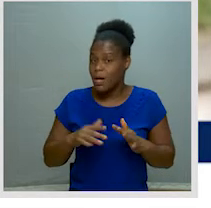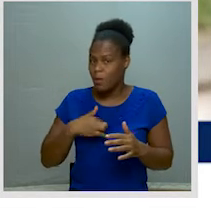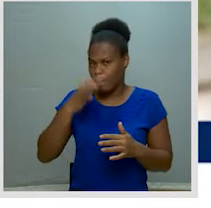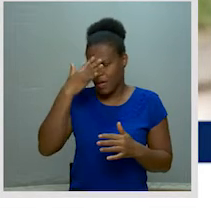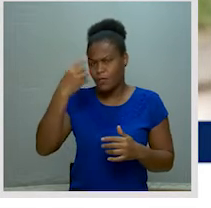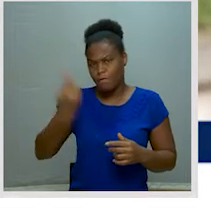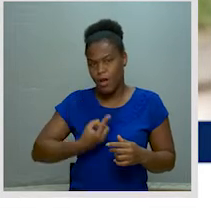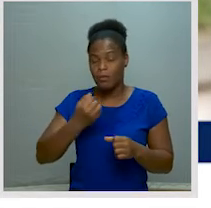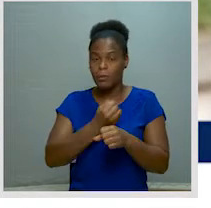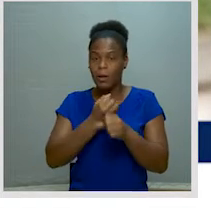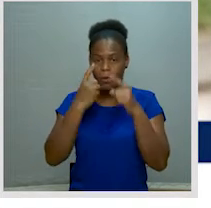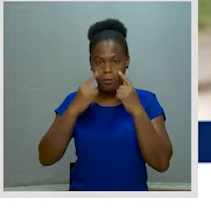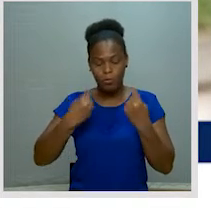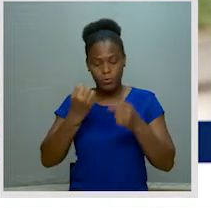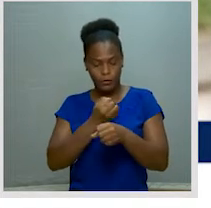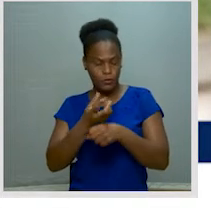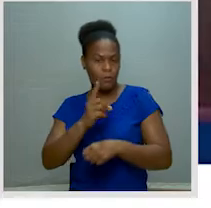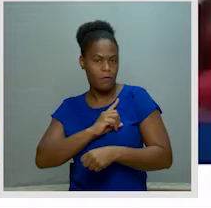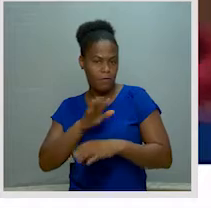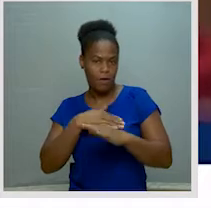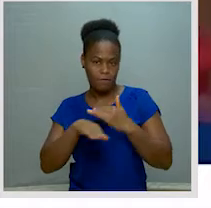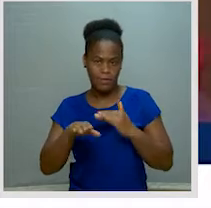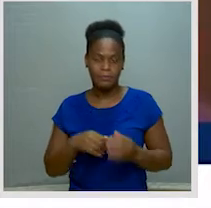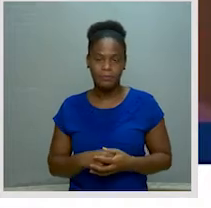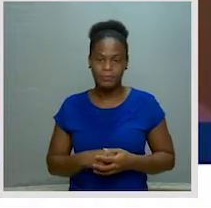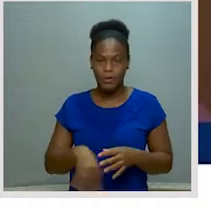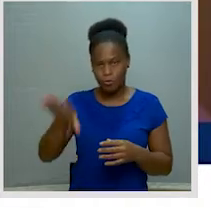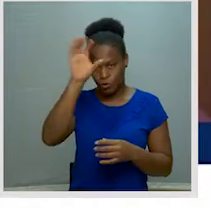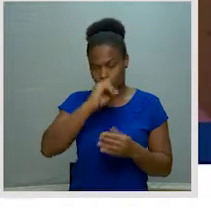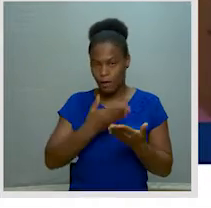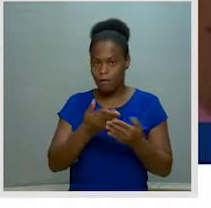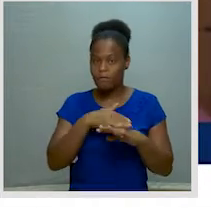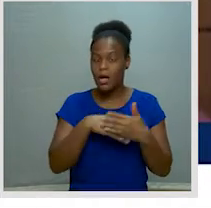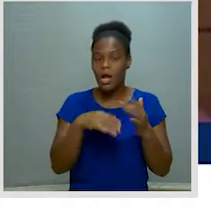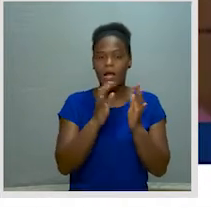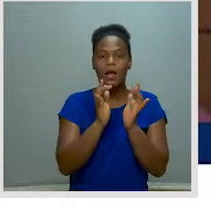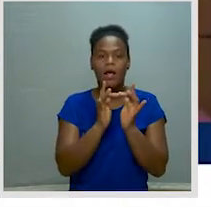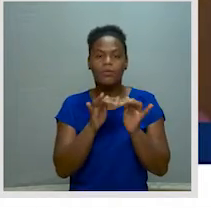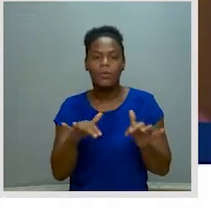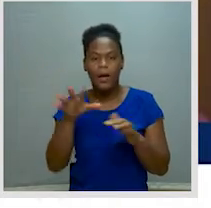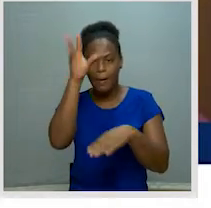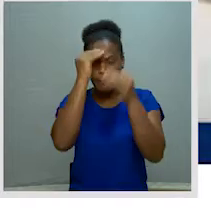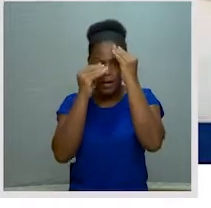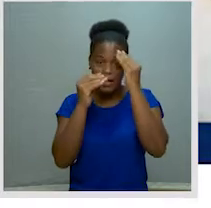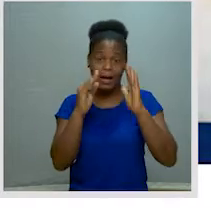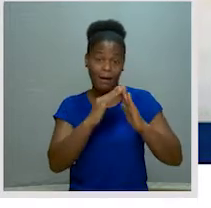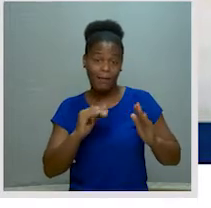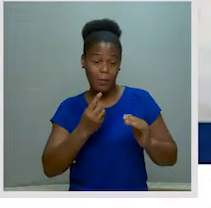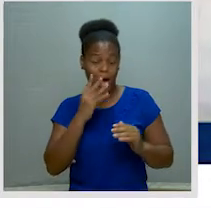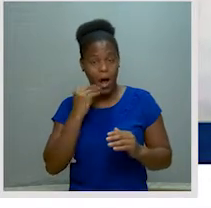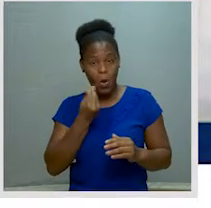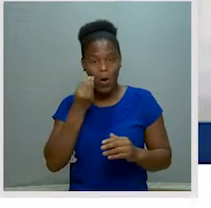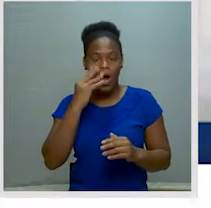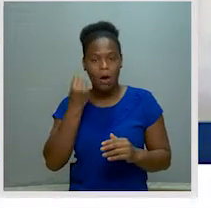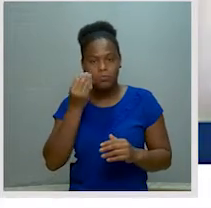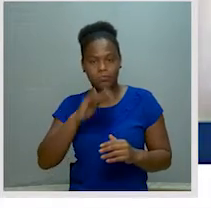pense que ça, c'est un devoir de mission publique que fait le service privé. L'État a mis en place un site internet Apprendre à la maison pour les parents,